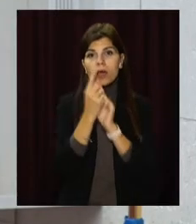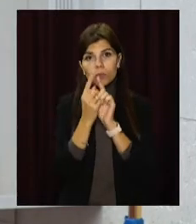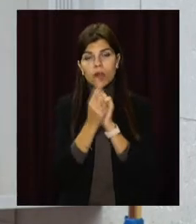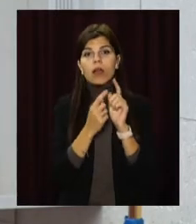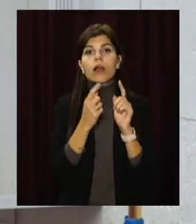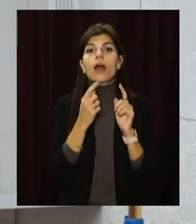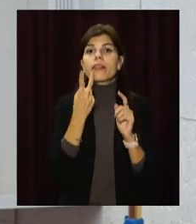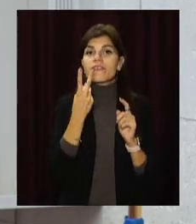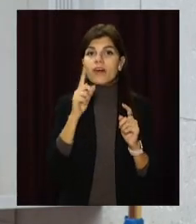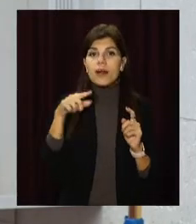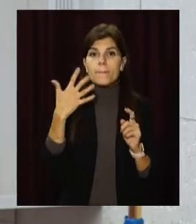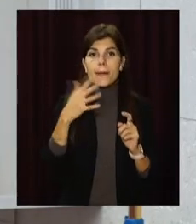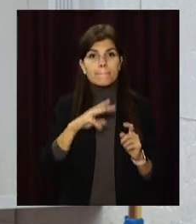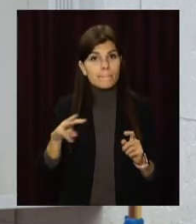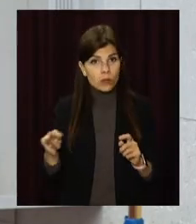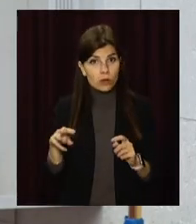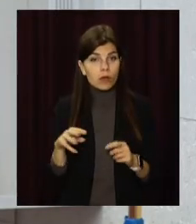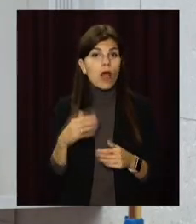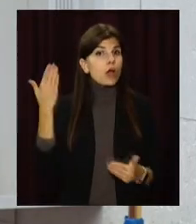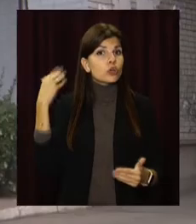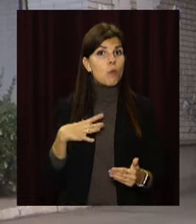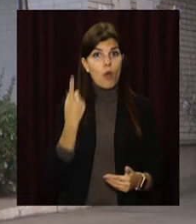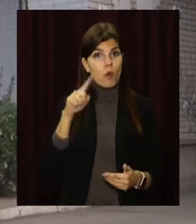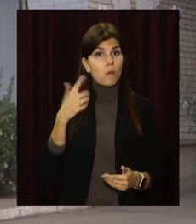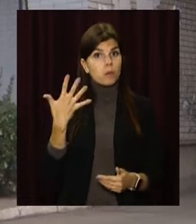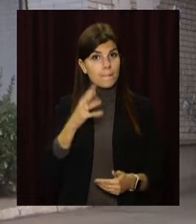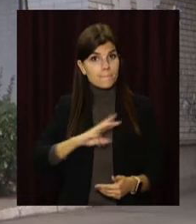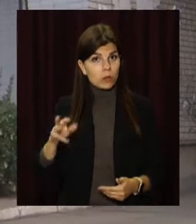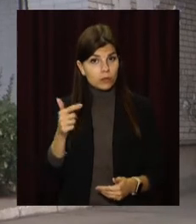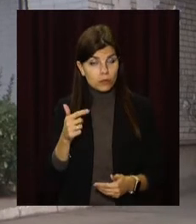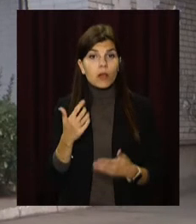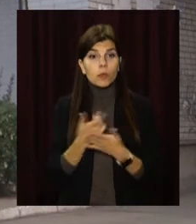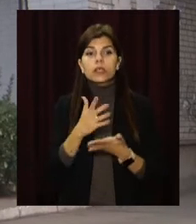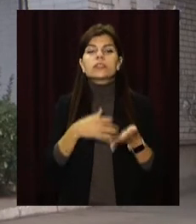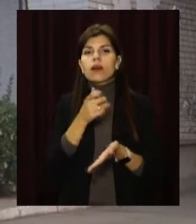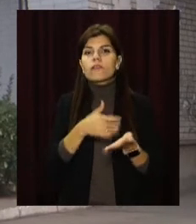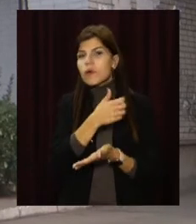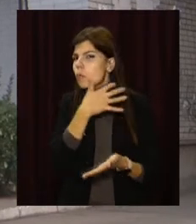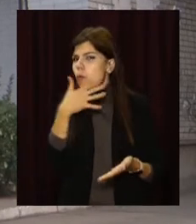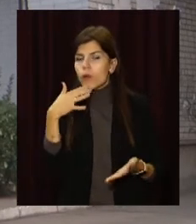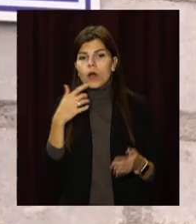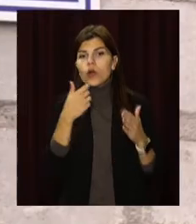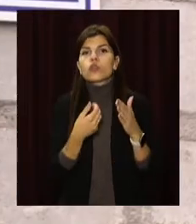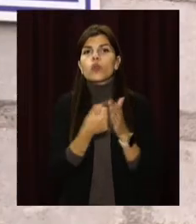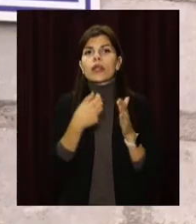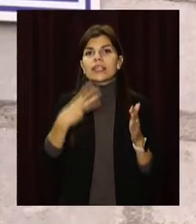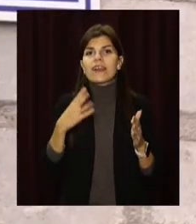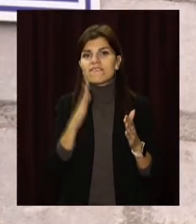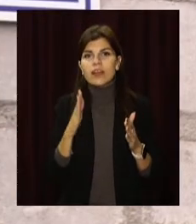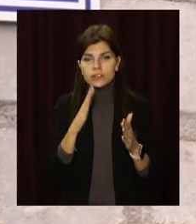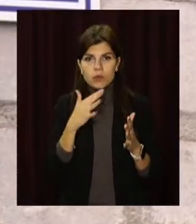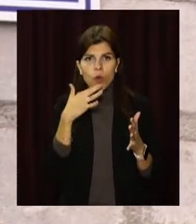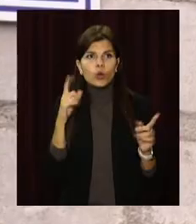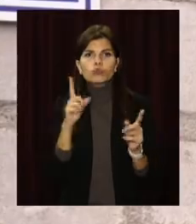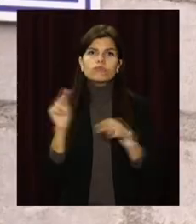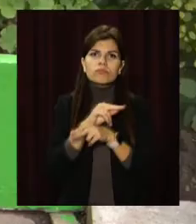2 мільйони гривень замість звичних 1,5. Збільшили на місяці терміни подання заявок на співфінансування до 30 вересня.